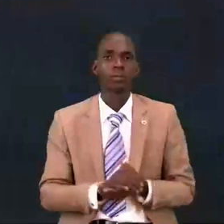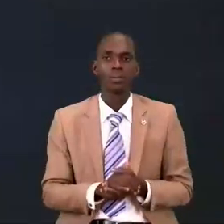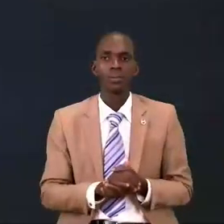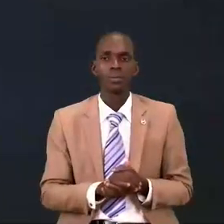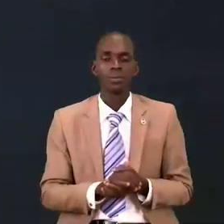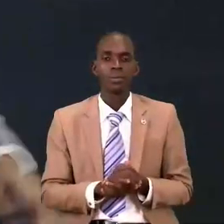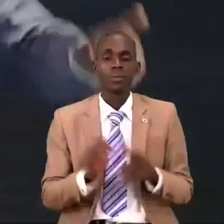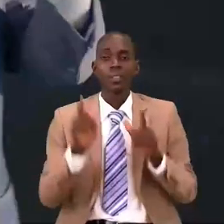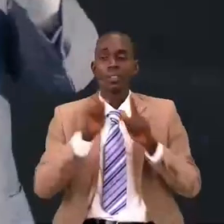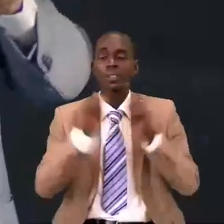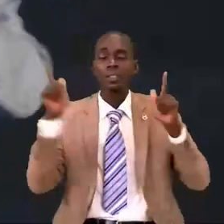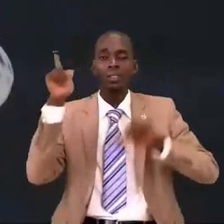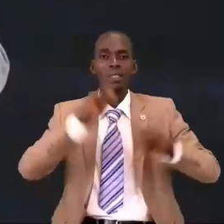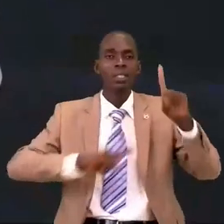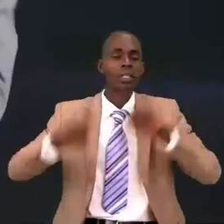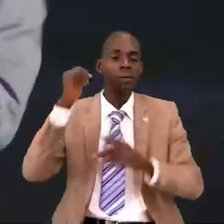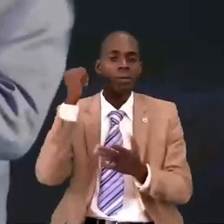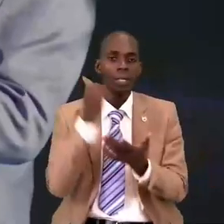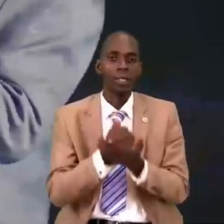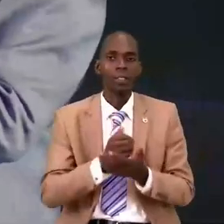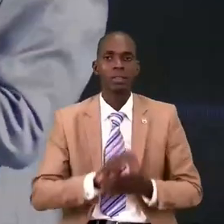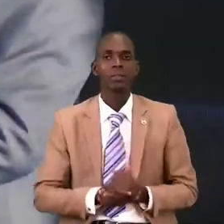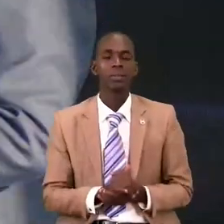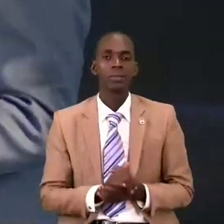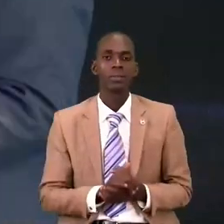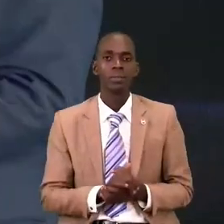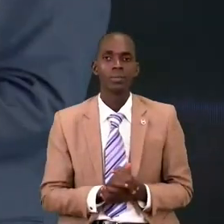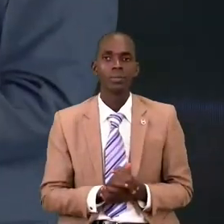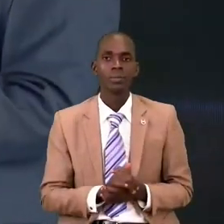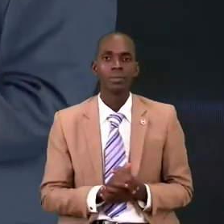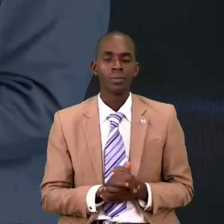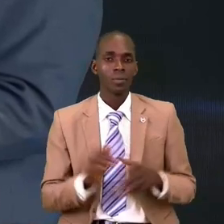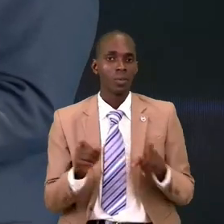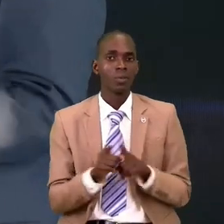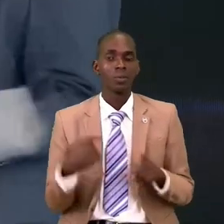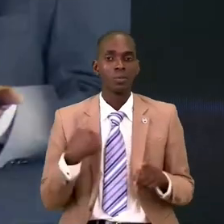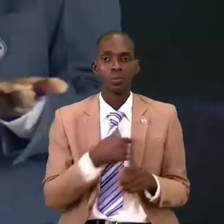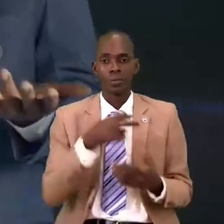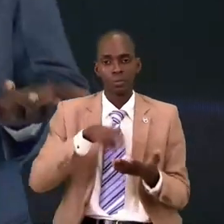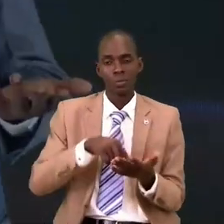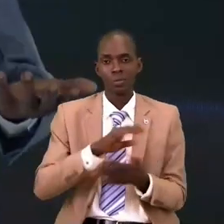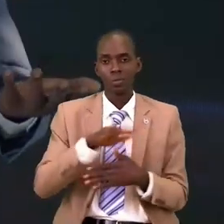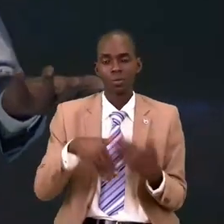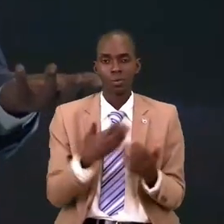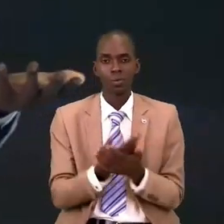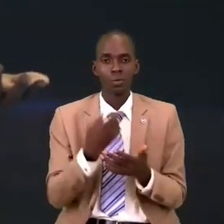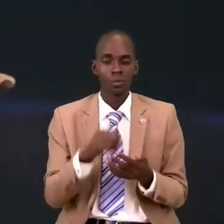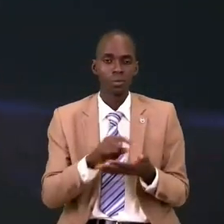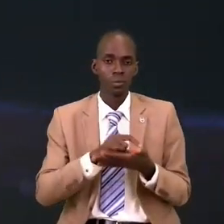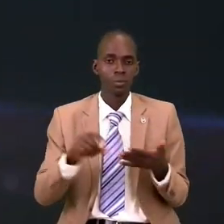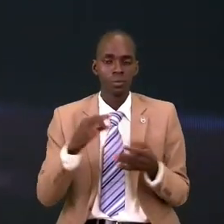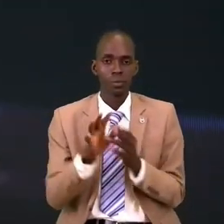Comme nous avons lu ce passage des Écritures, vous remarquerez dans le verset 6, 7, 8, 9, il